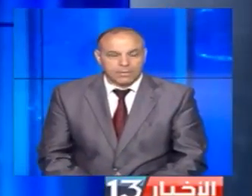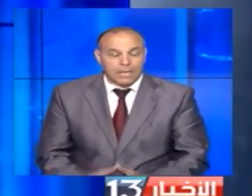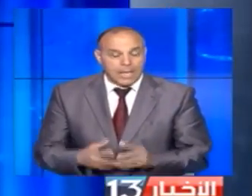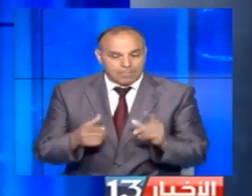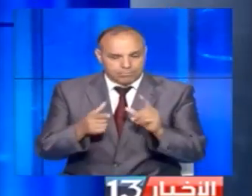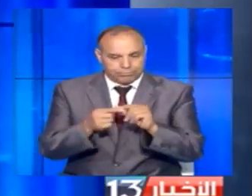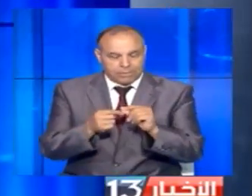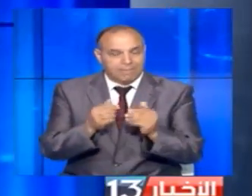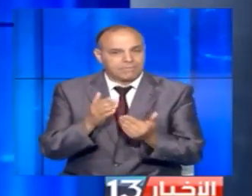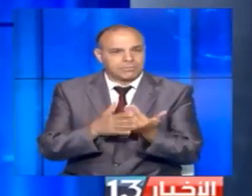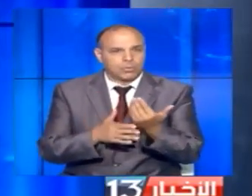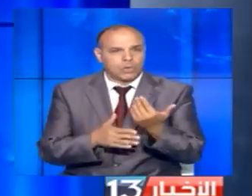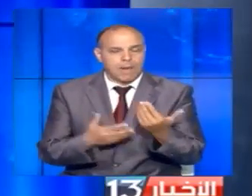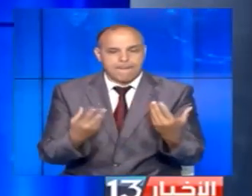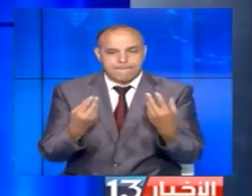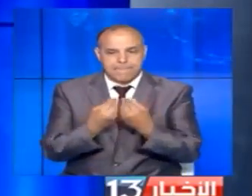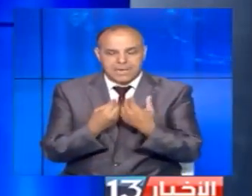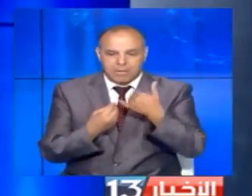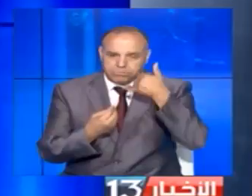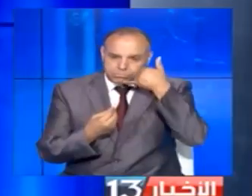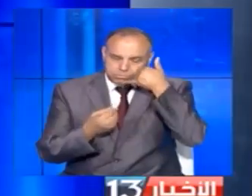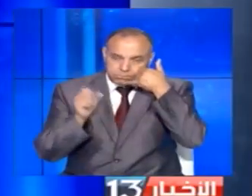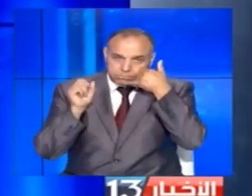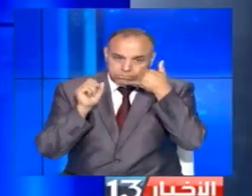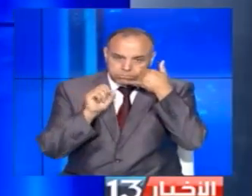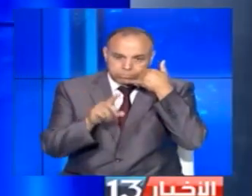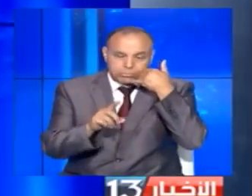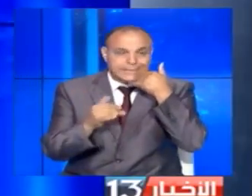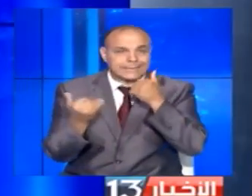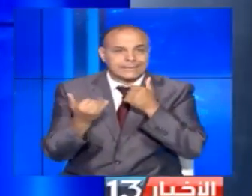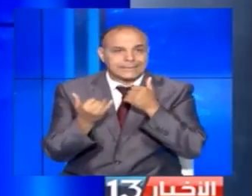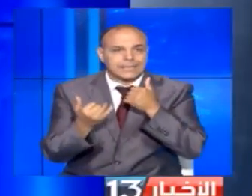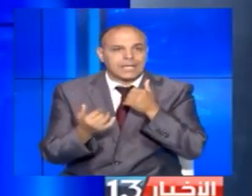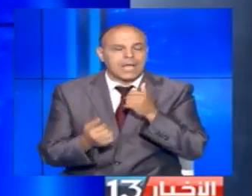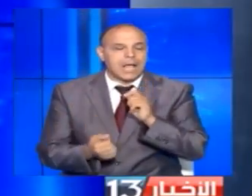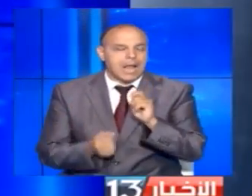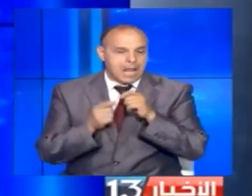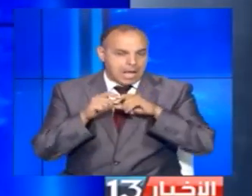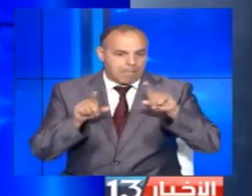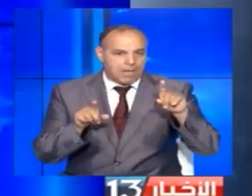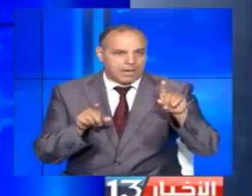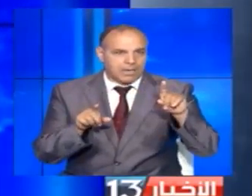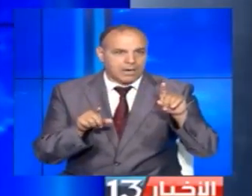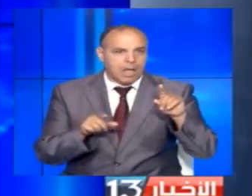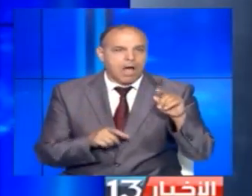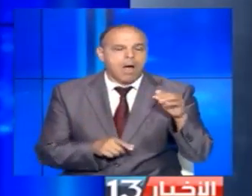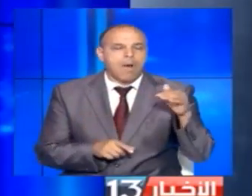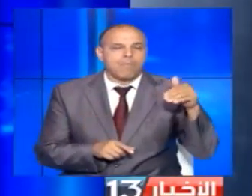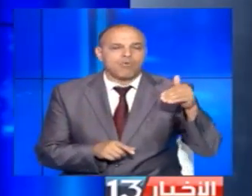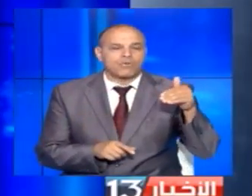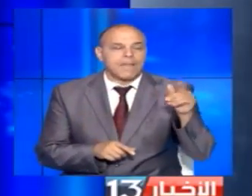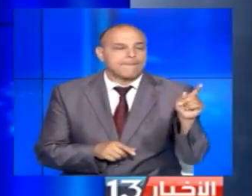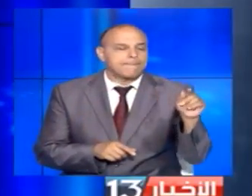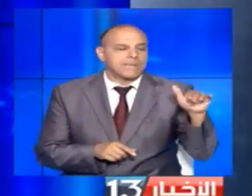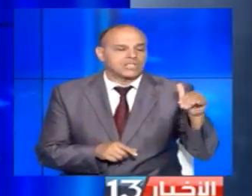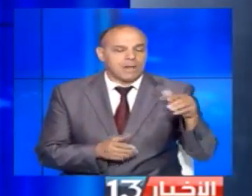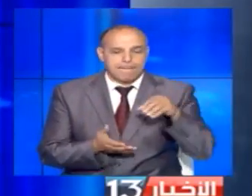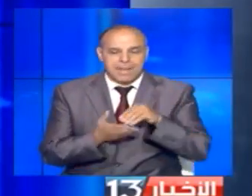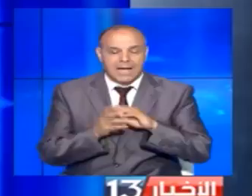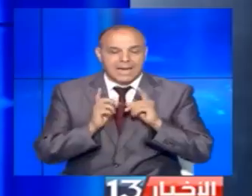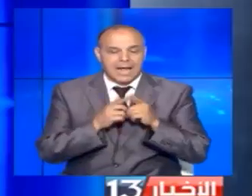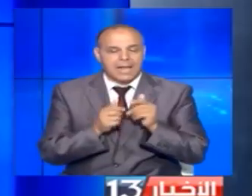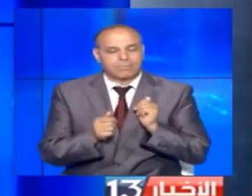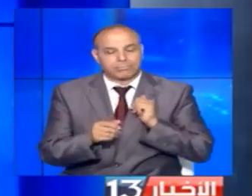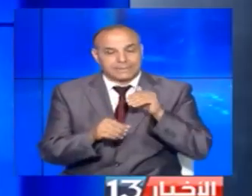وللمزيد من التفاصيل تنضم معنا مباشرة عبر الهاتف مفادة الأخبار مفيدة المجري من مقر الهيئة